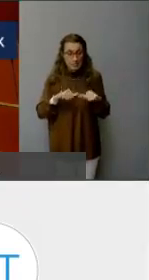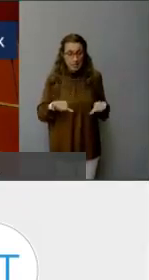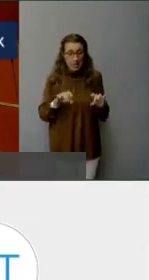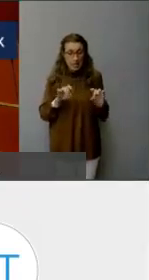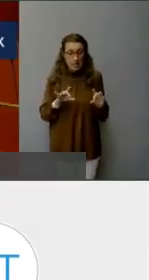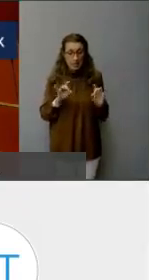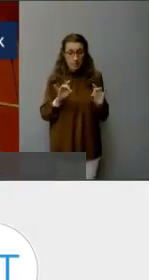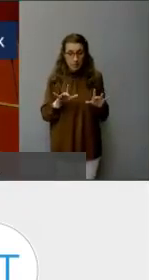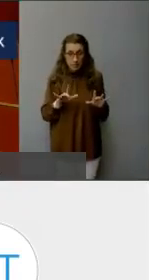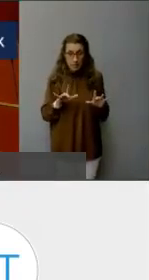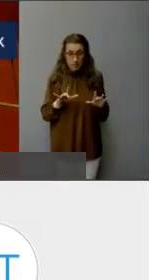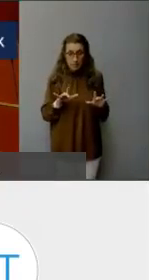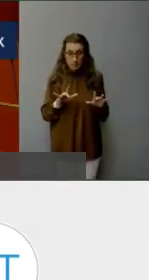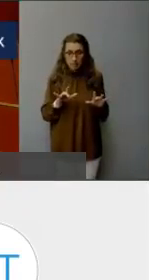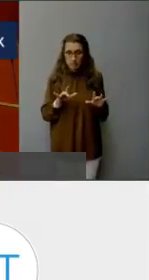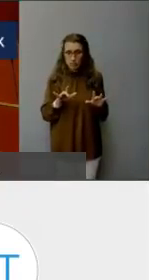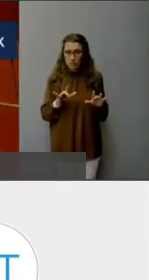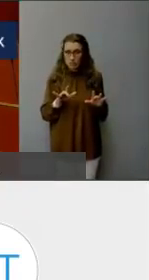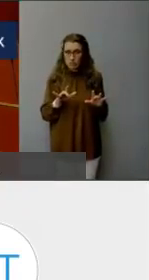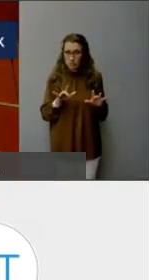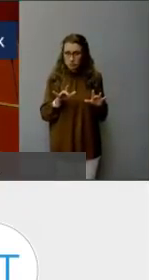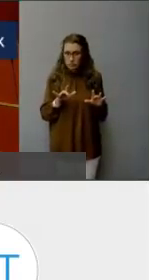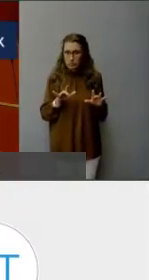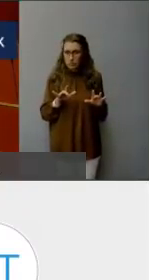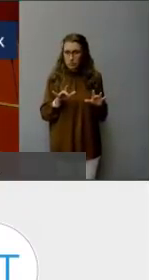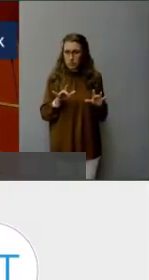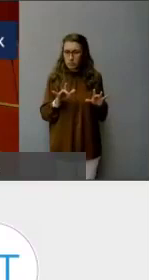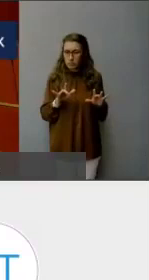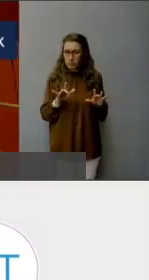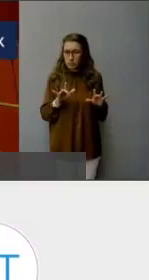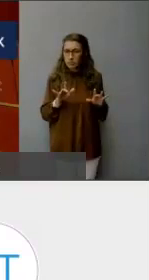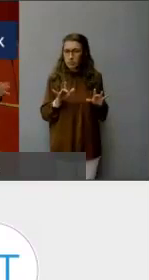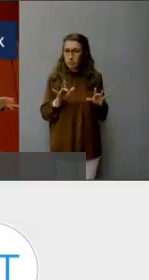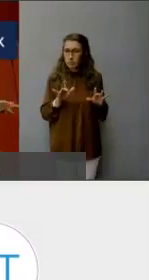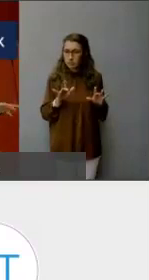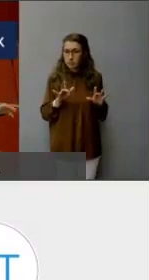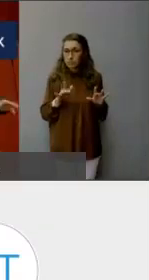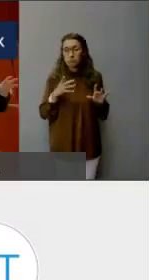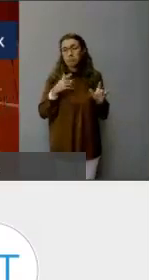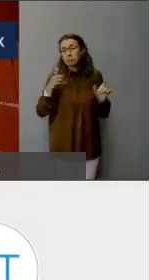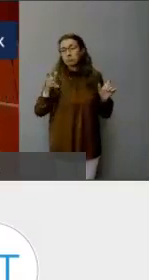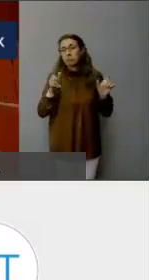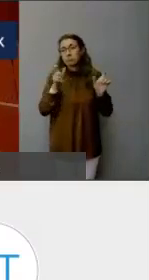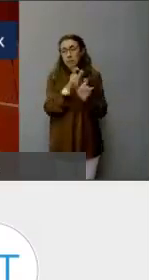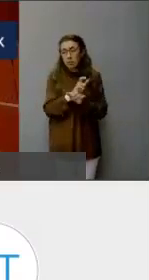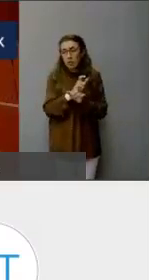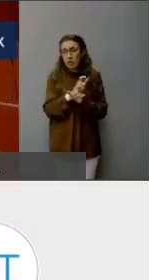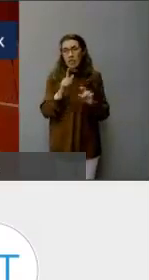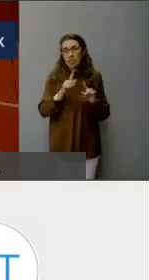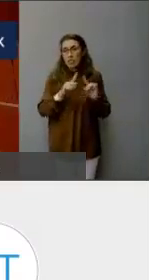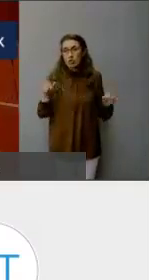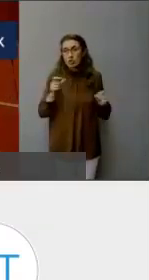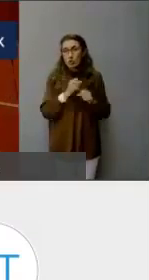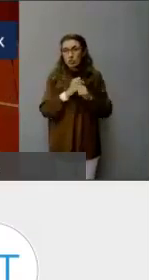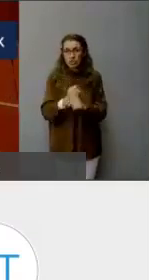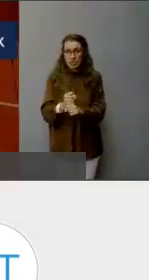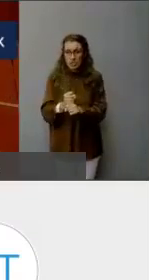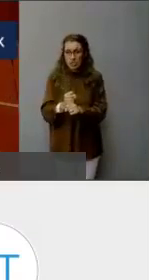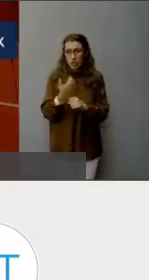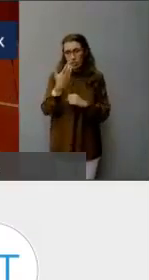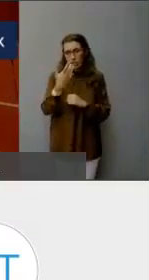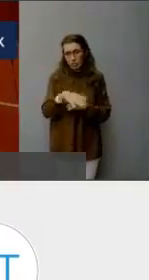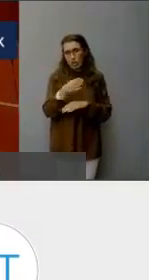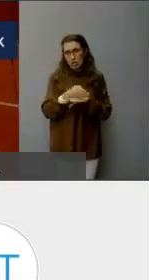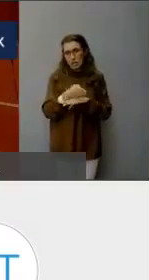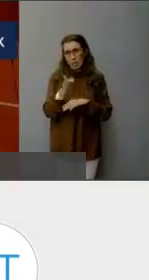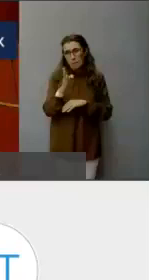minima prevista per 60 per cento la superficie agibile con le parole di nessuna cessione a un emendamento che forse un po diversa già provata non sviene berrini